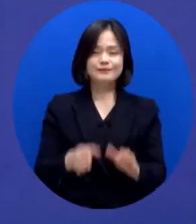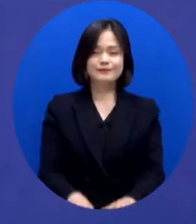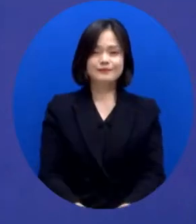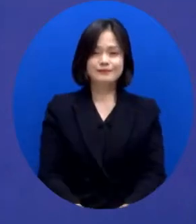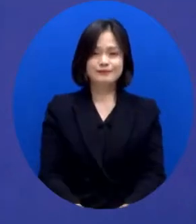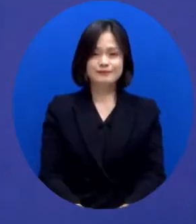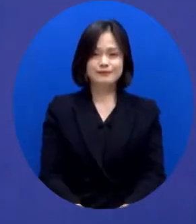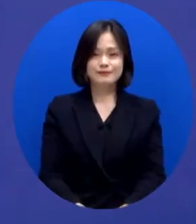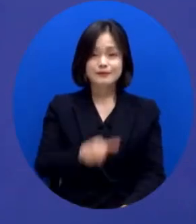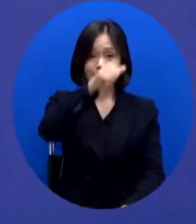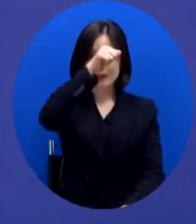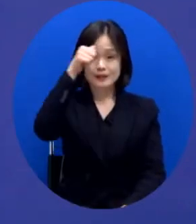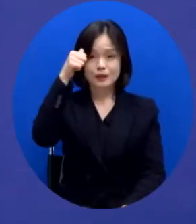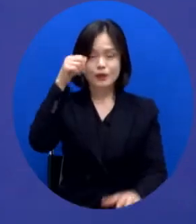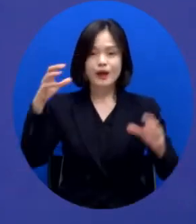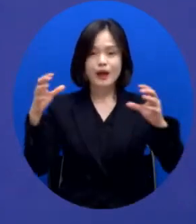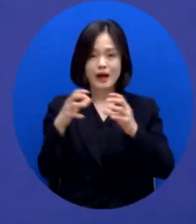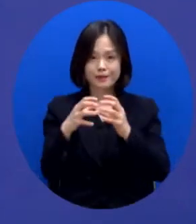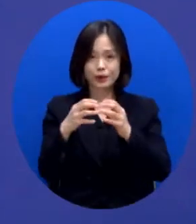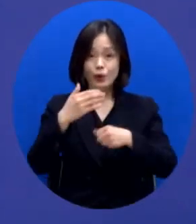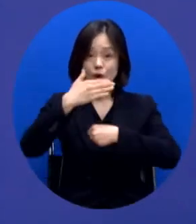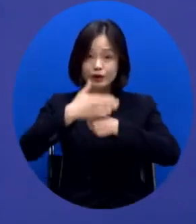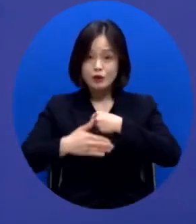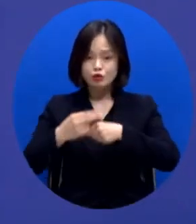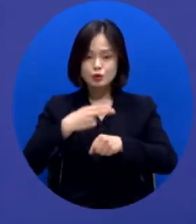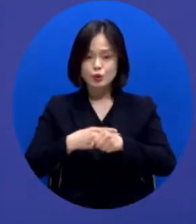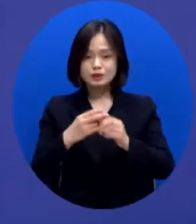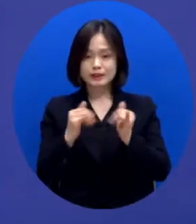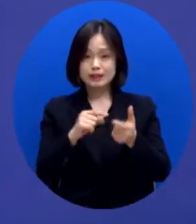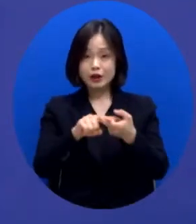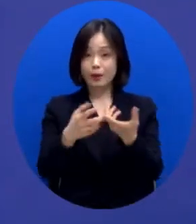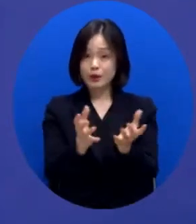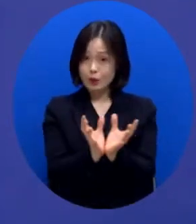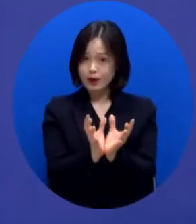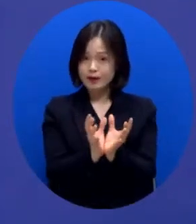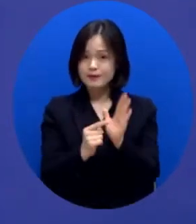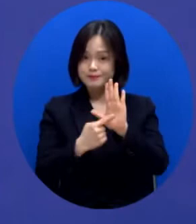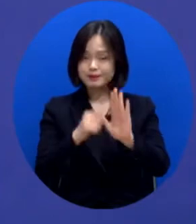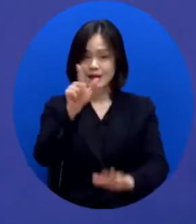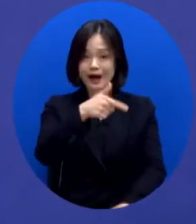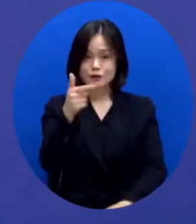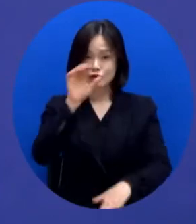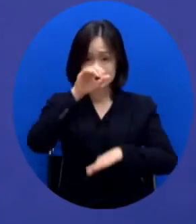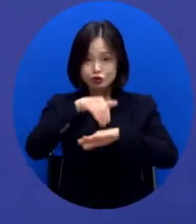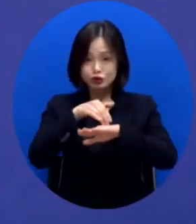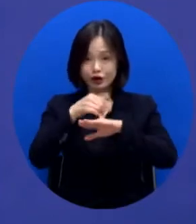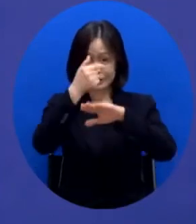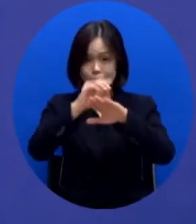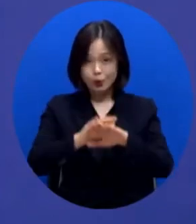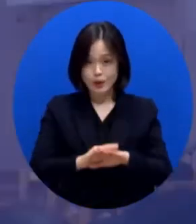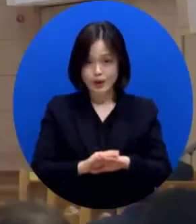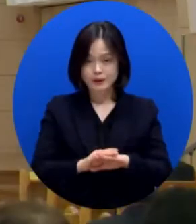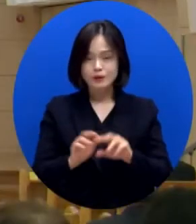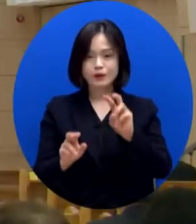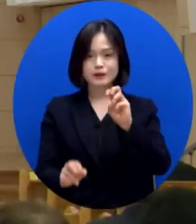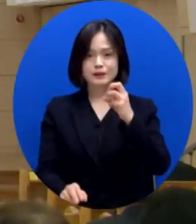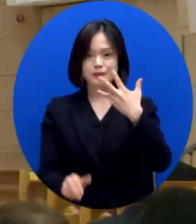대한 예수교 장로회 합동 대구 교직자 협의회가 1일 수련회 와 28의 정기총회를 가졌습니다